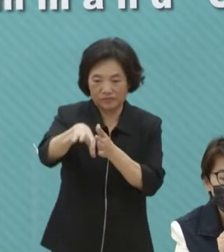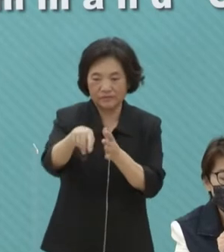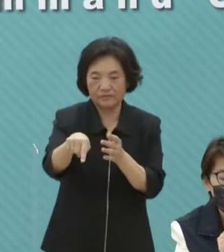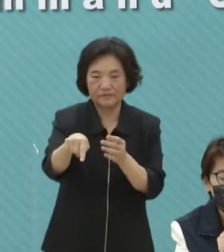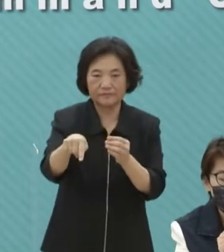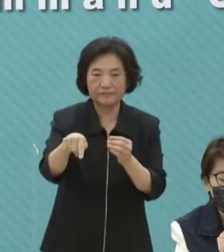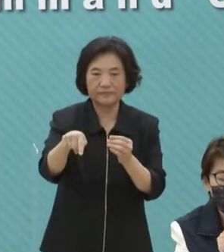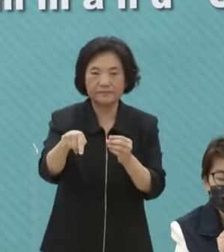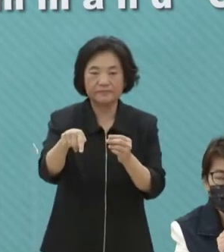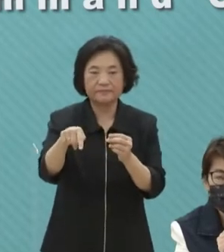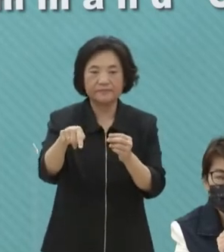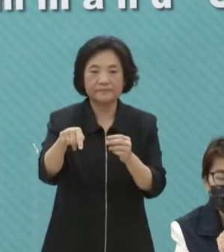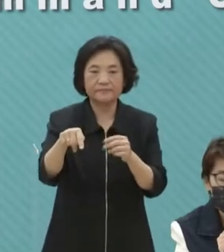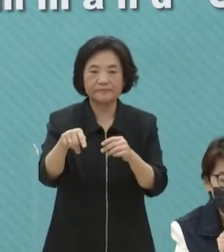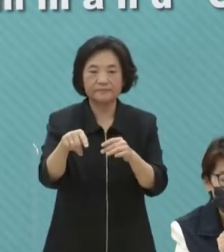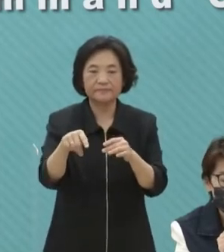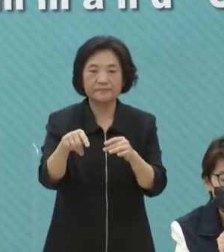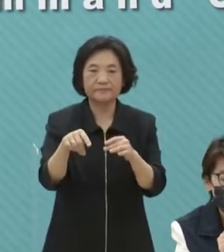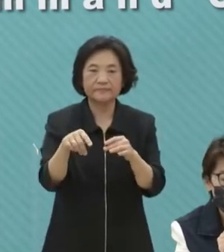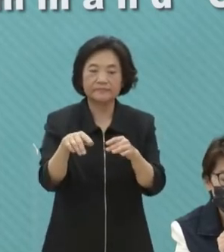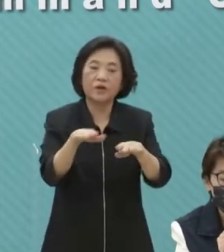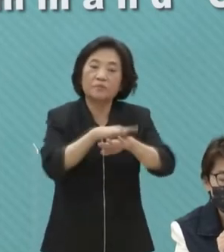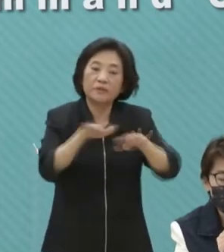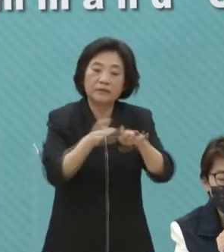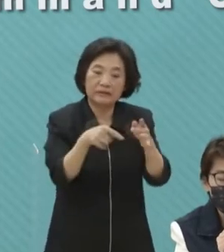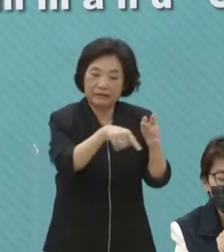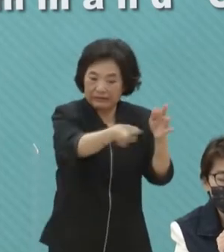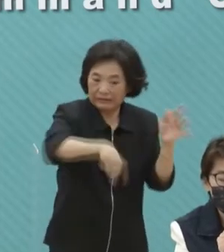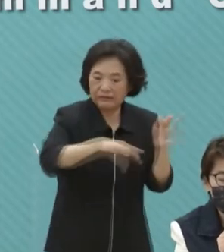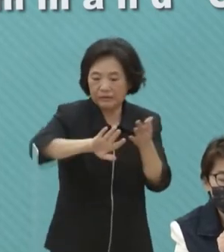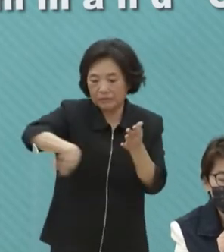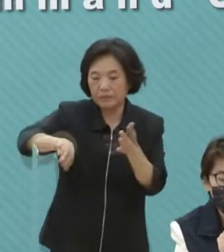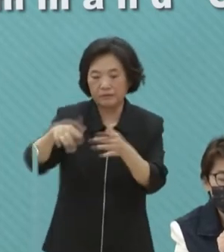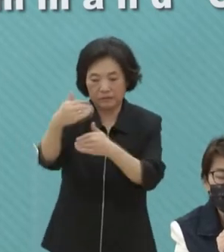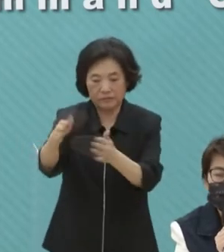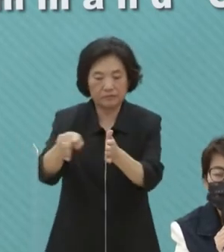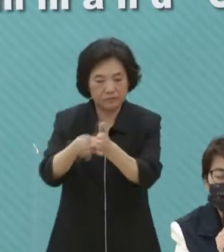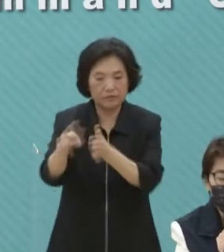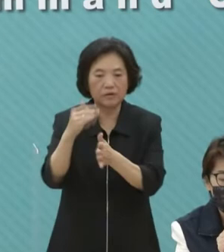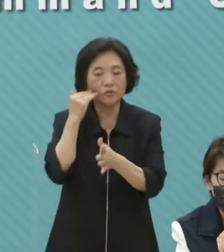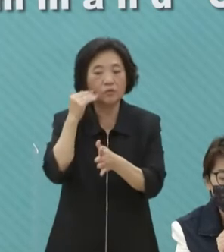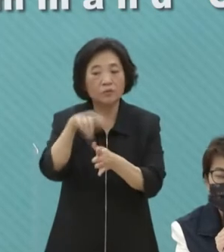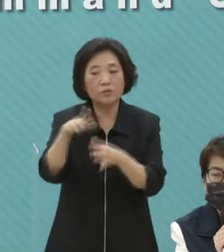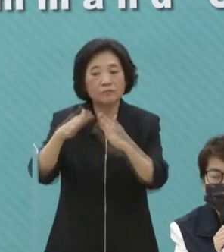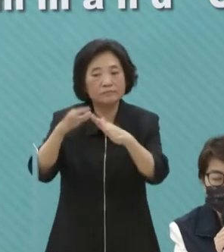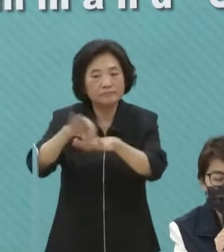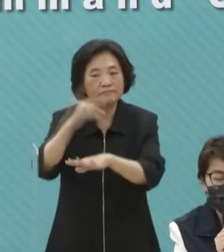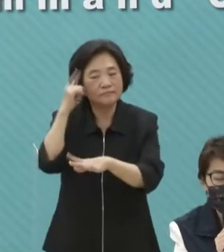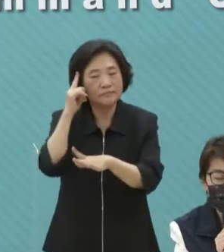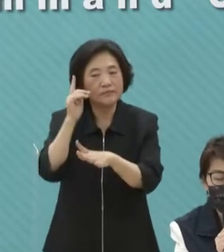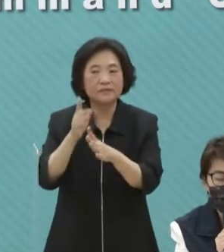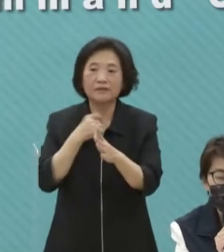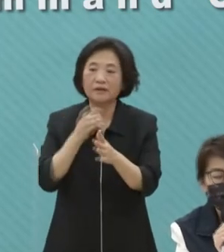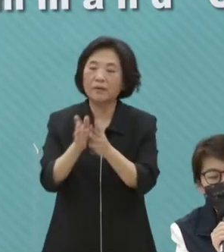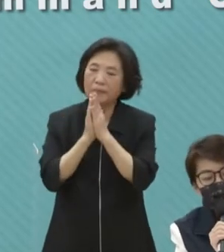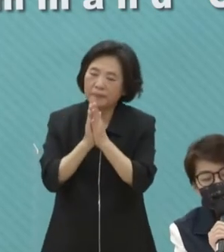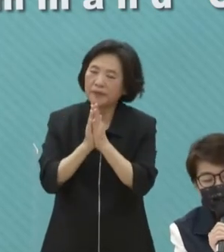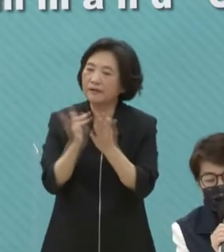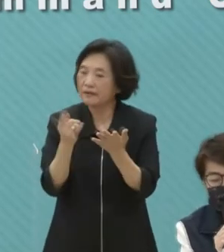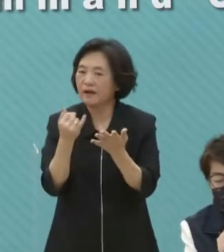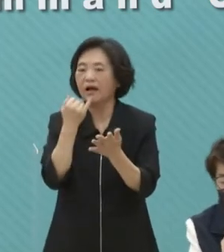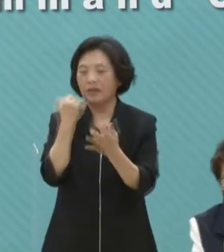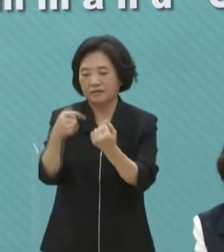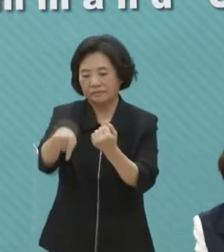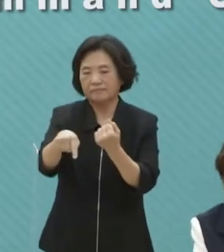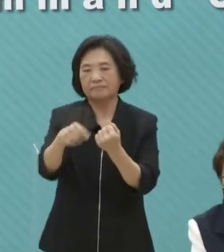让如果家属这边需要有一些祭拜的部分，我们也会让这设在这个区块。所